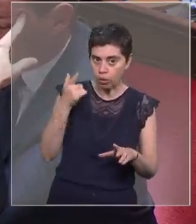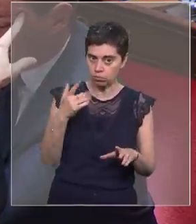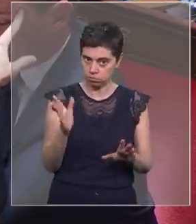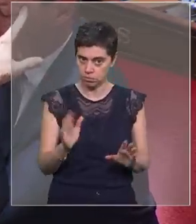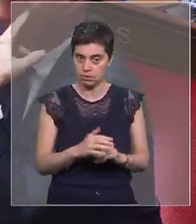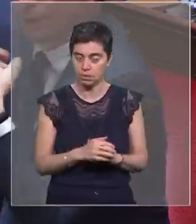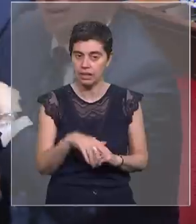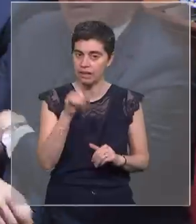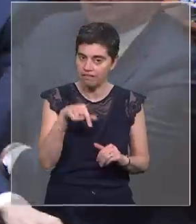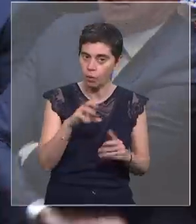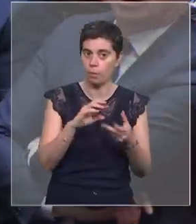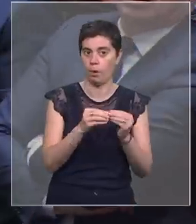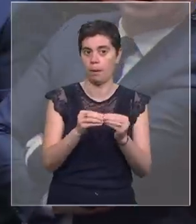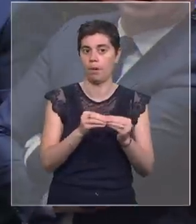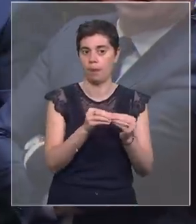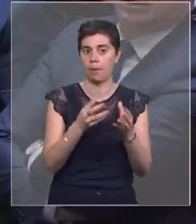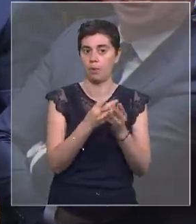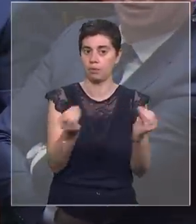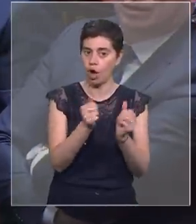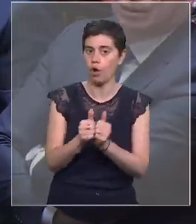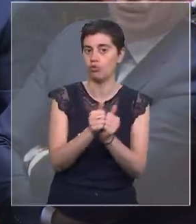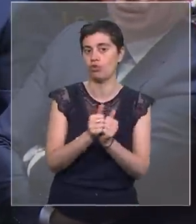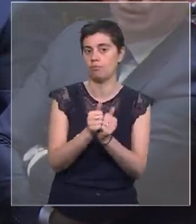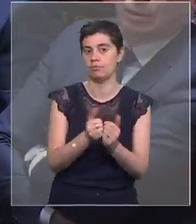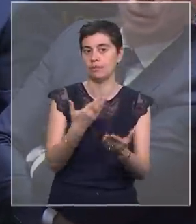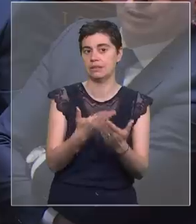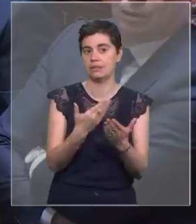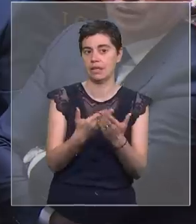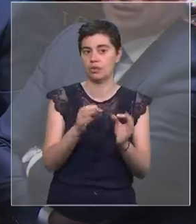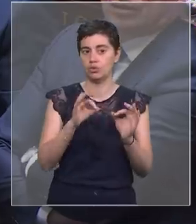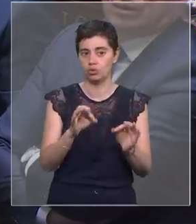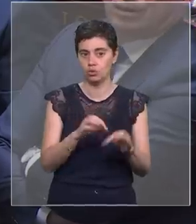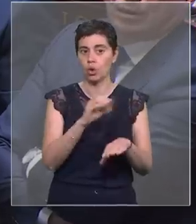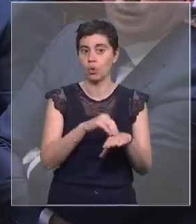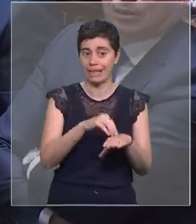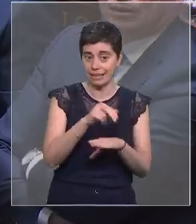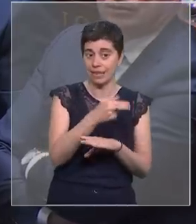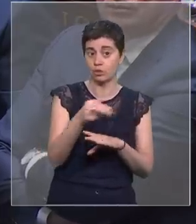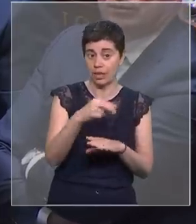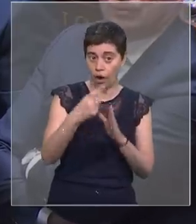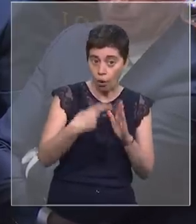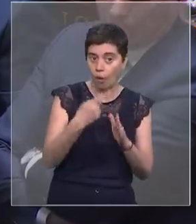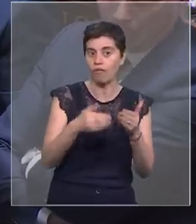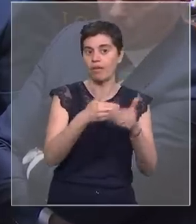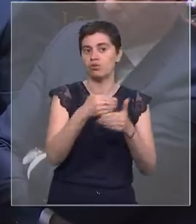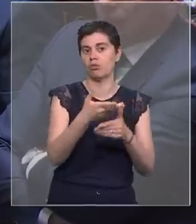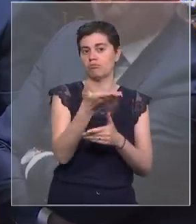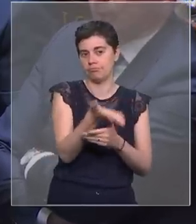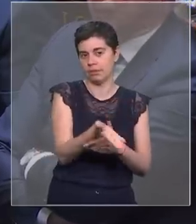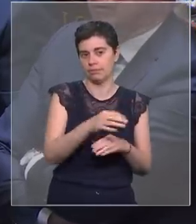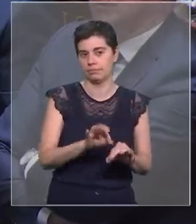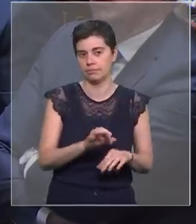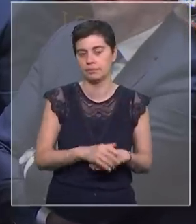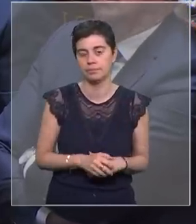Oui, il faut résoudre cette crise du logement tous ensemble. C'est le sens du Conseil national de la refondation que nous avons mis en place.